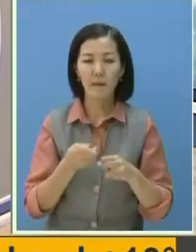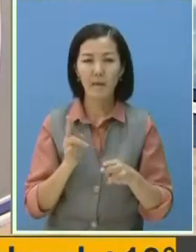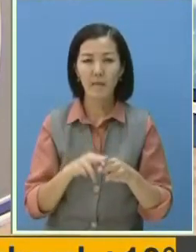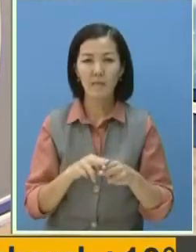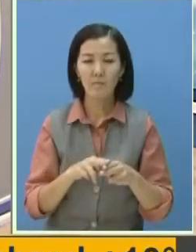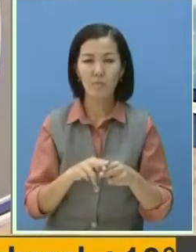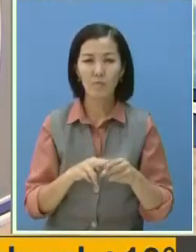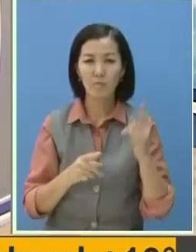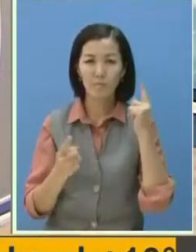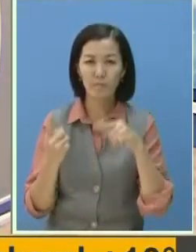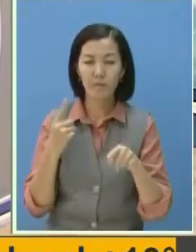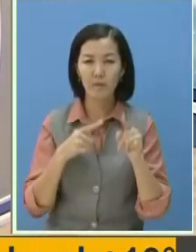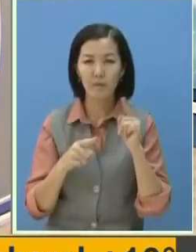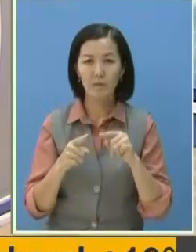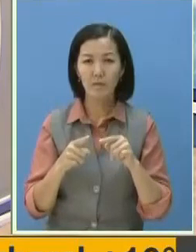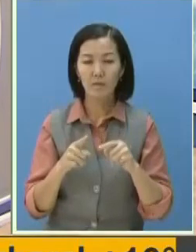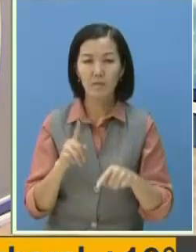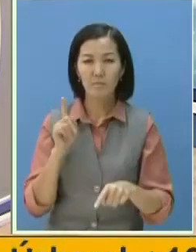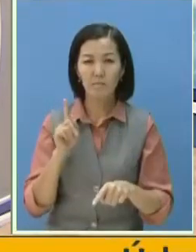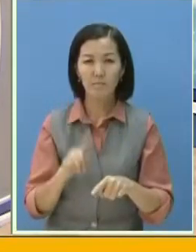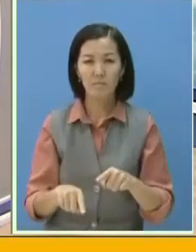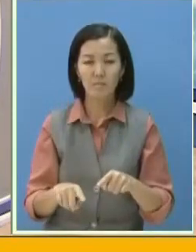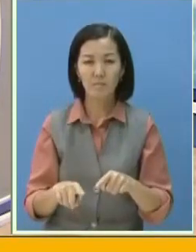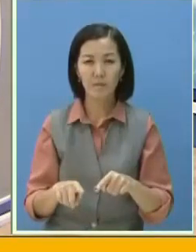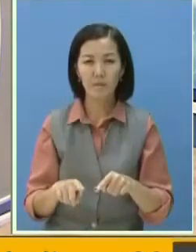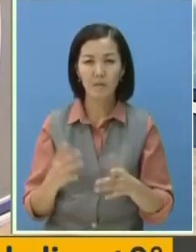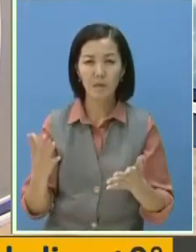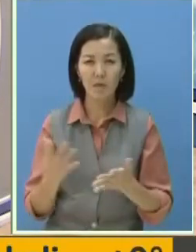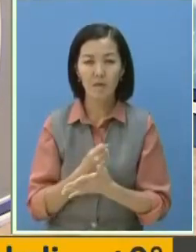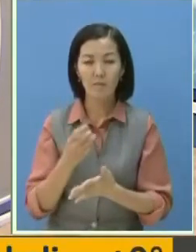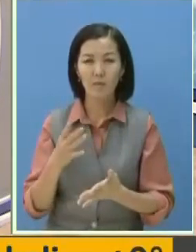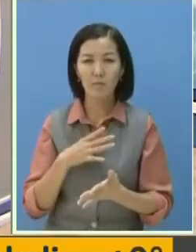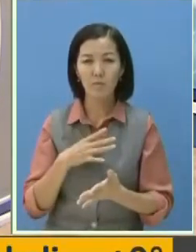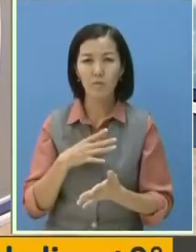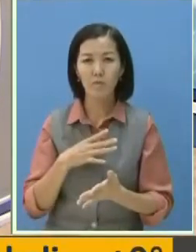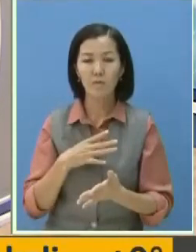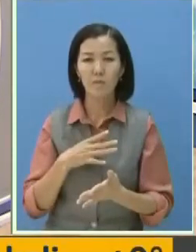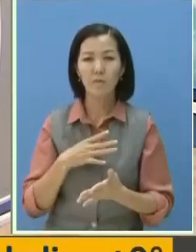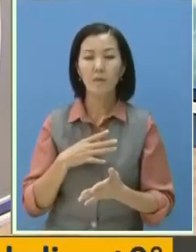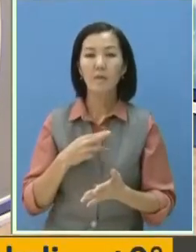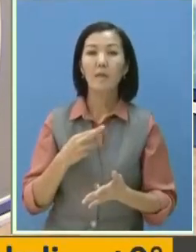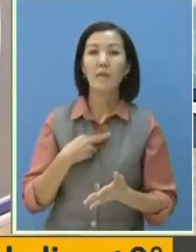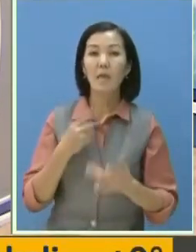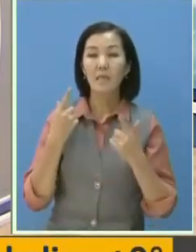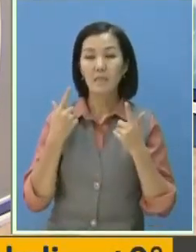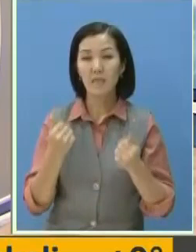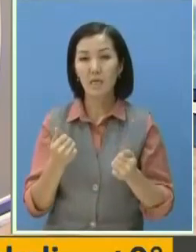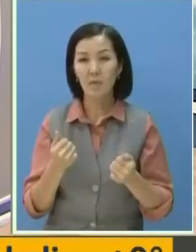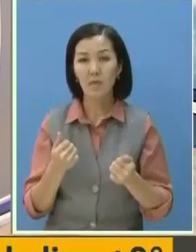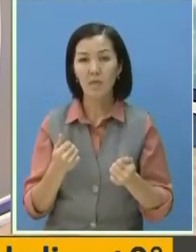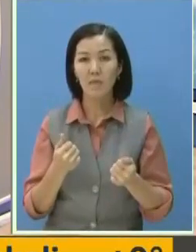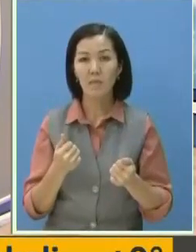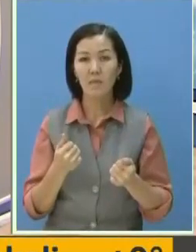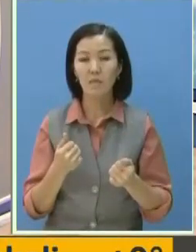принципе, создать ее там не составляло большого труда. И надо отдать должное, ну, я вот знаю из